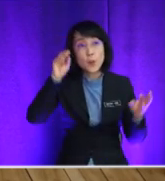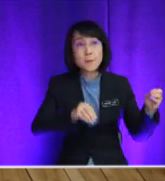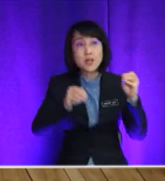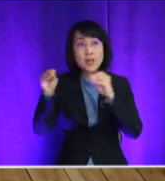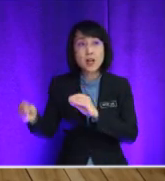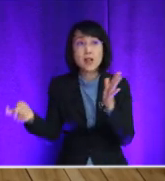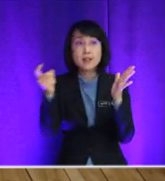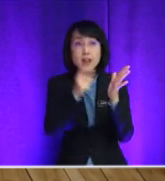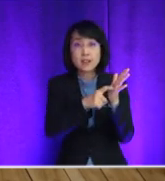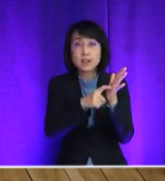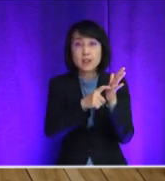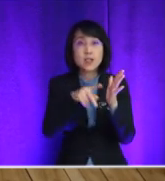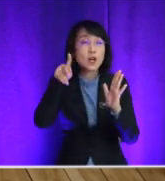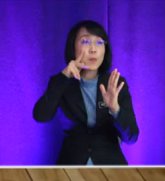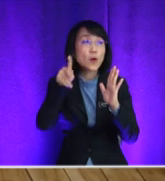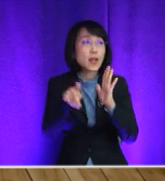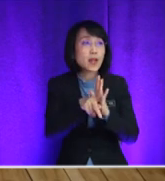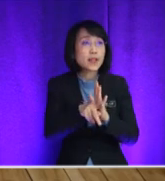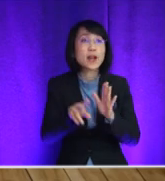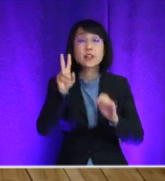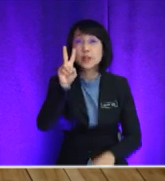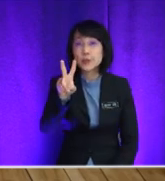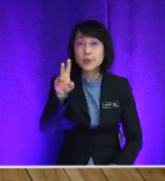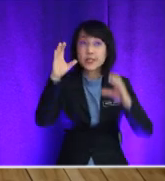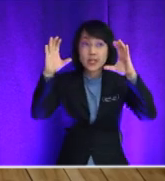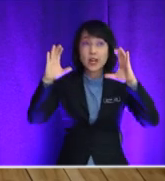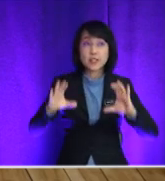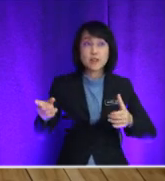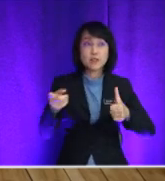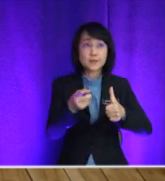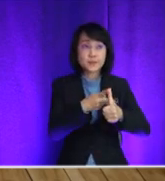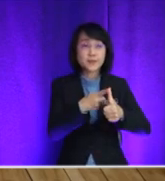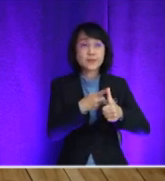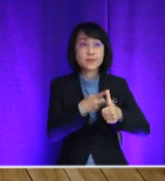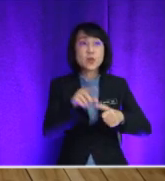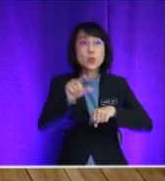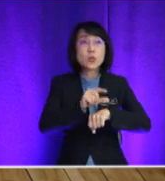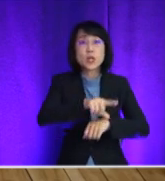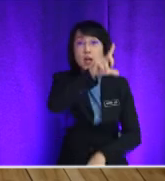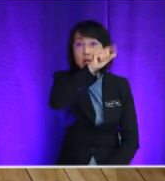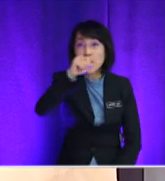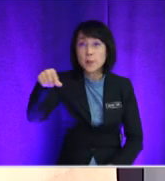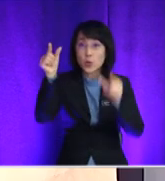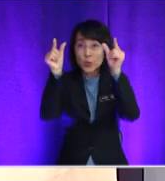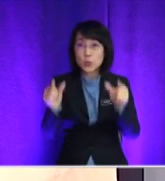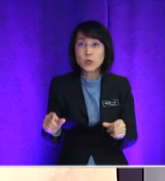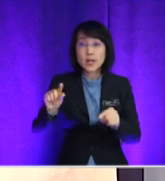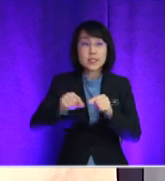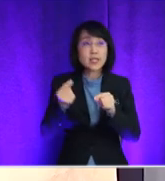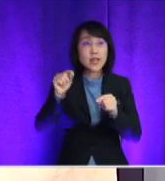karena gunakan ada dua caranya yang pertama gunakan Kapuk tukang jahe